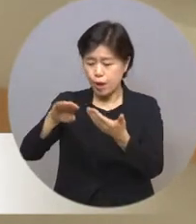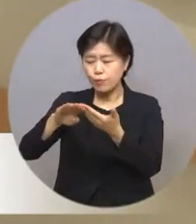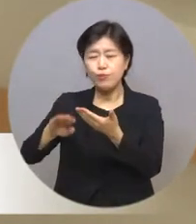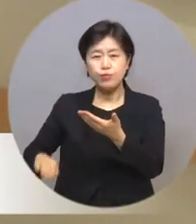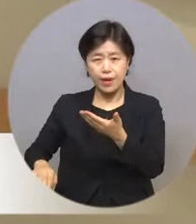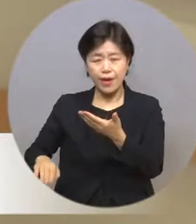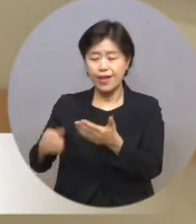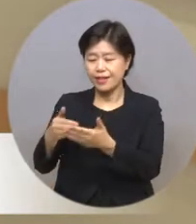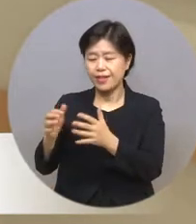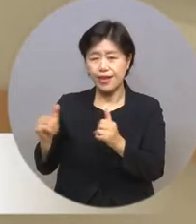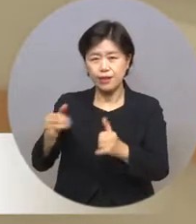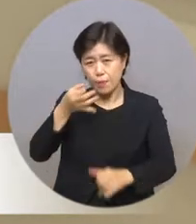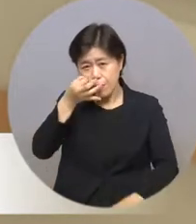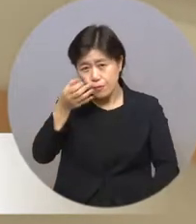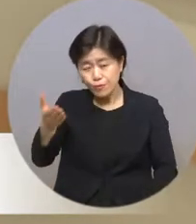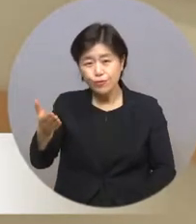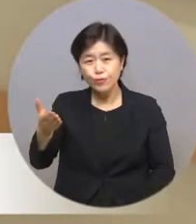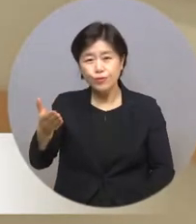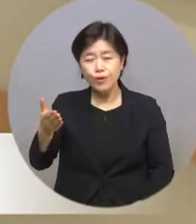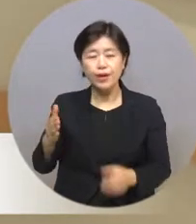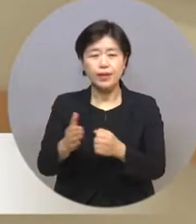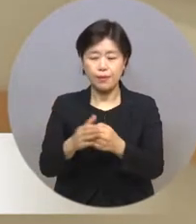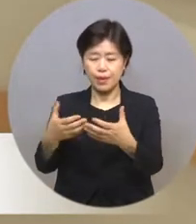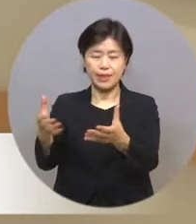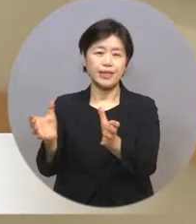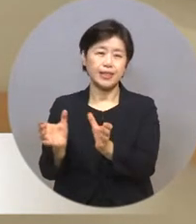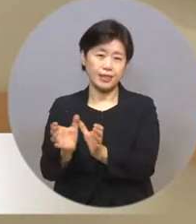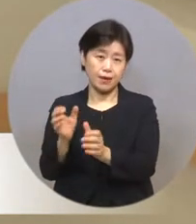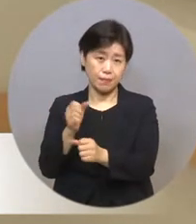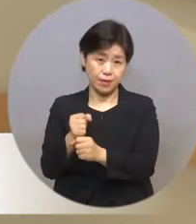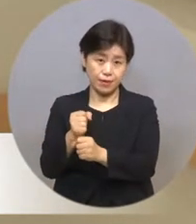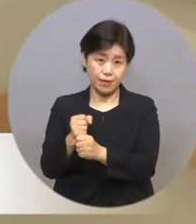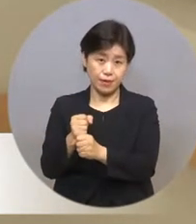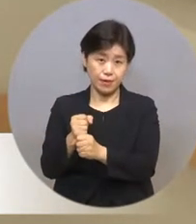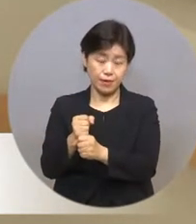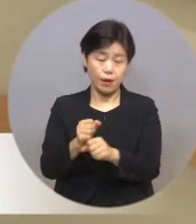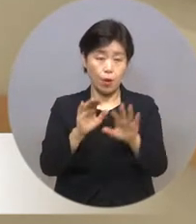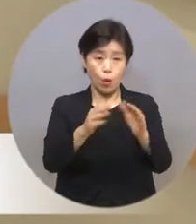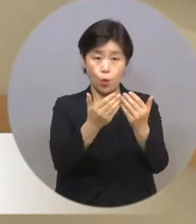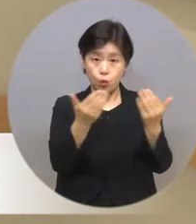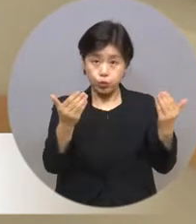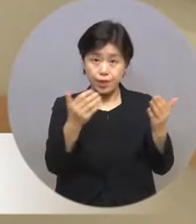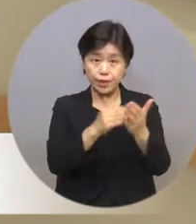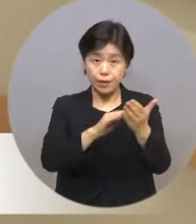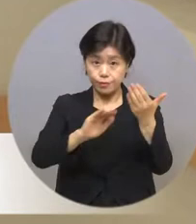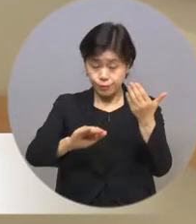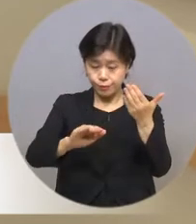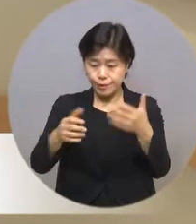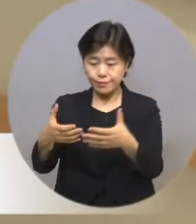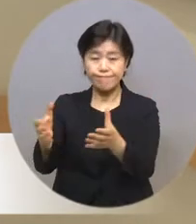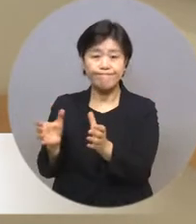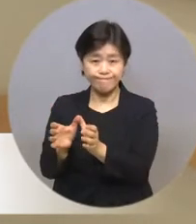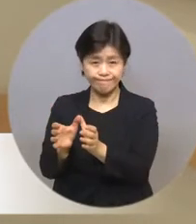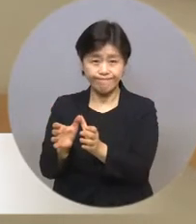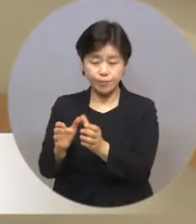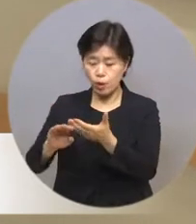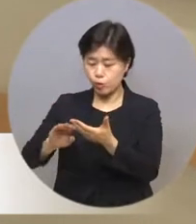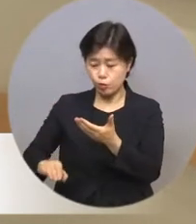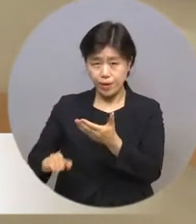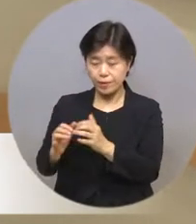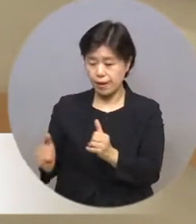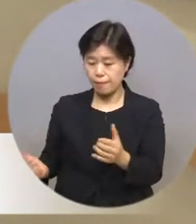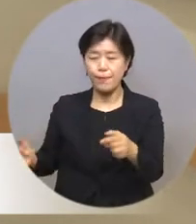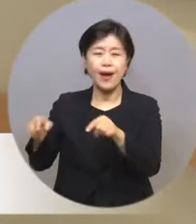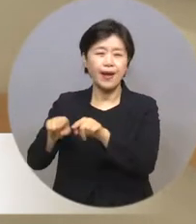더 커야 되겠지만 그래서 위드아트라는 걸 만들었어요 끝나고 나면 위드아트로 한 번도 개인전을 해보지